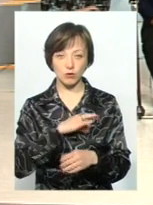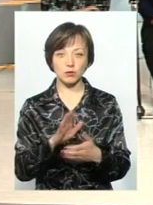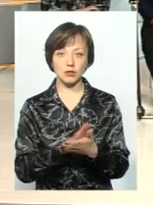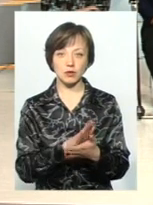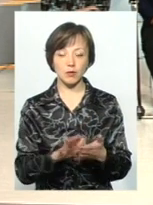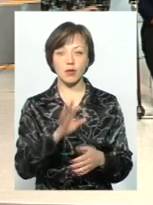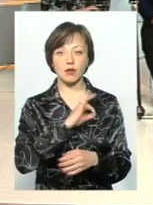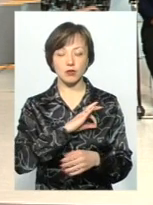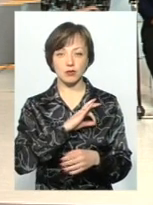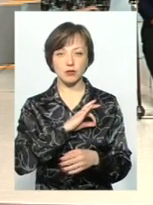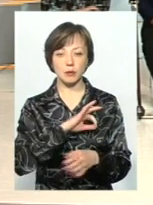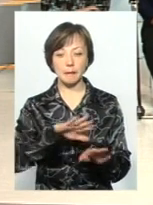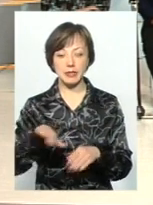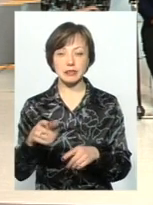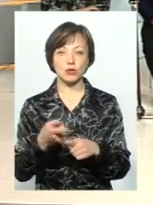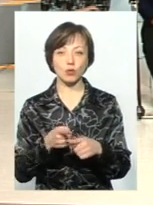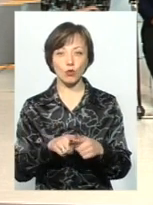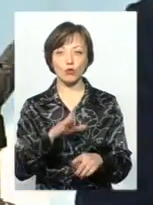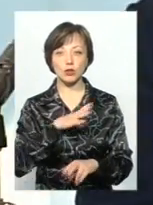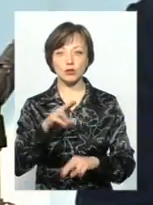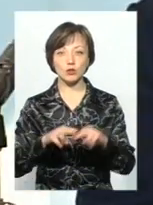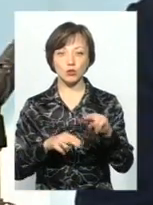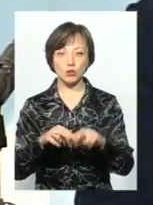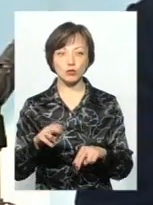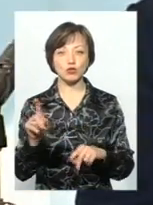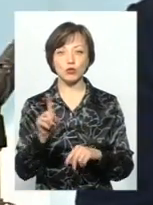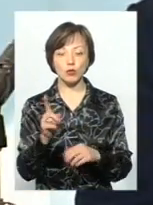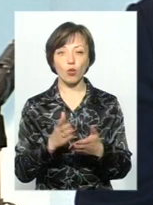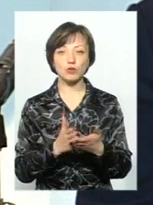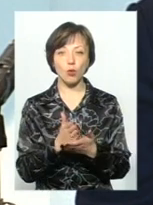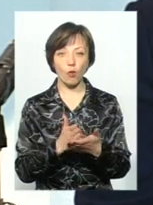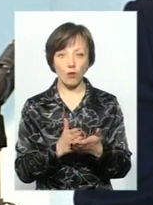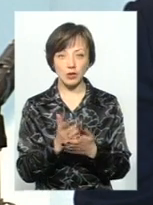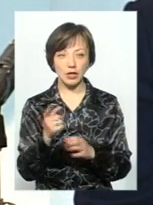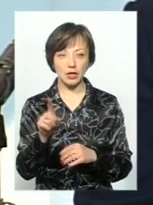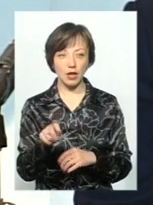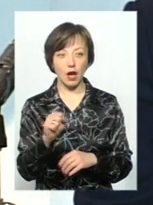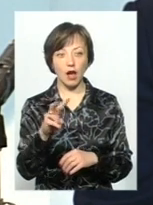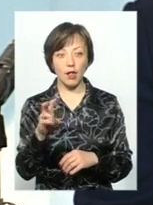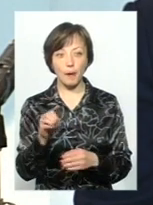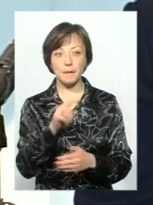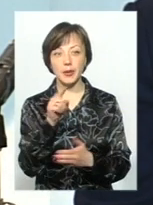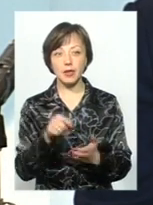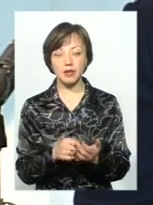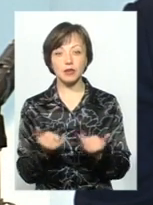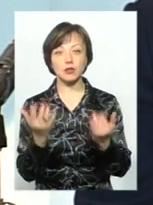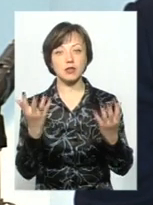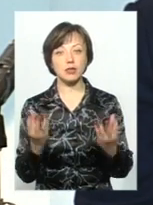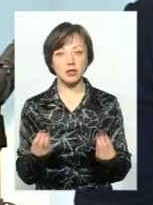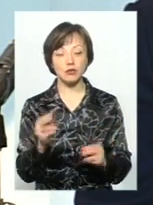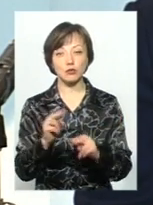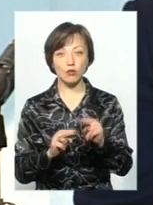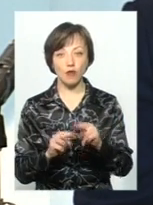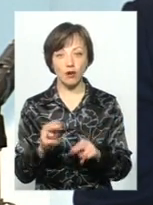безоплатно передані після того, як були збудовані з тою метою, щоб обслуговувати їх. Але питання в тому, що на сьогоднішній день,